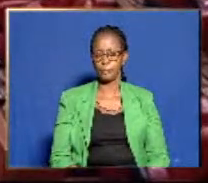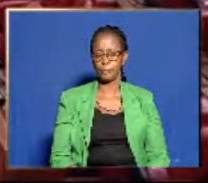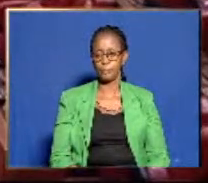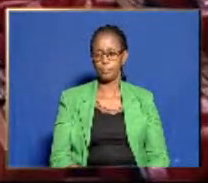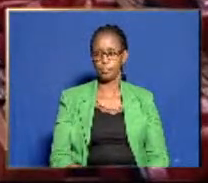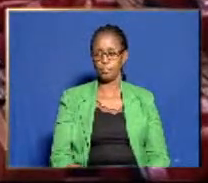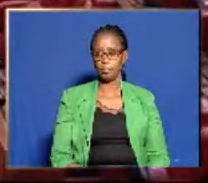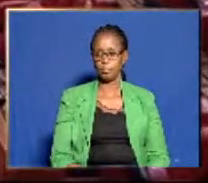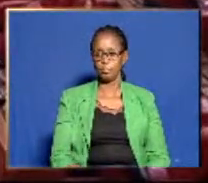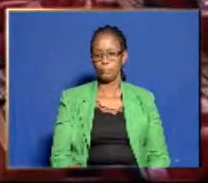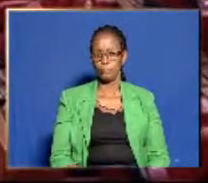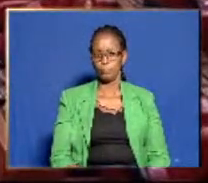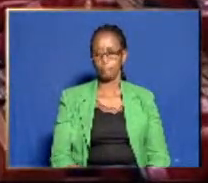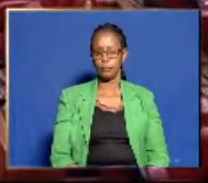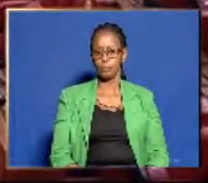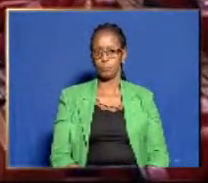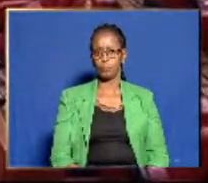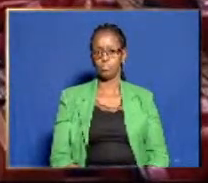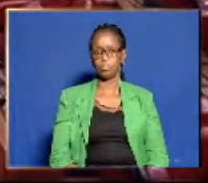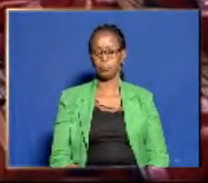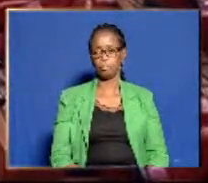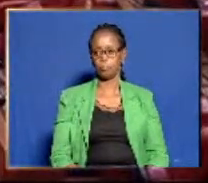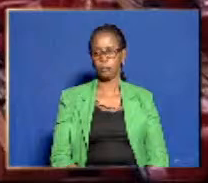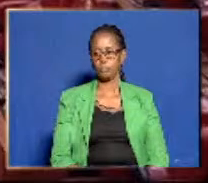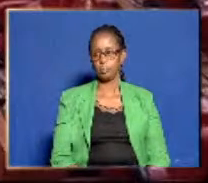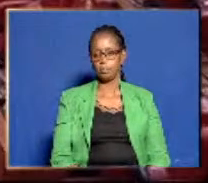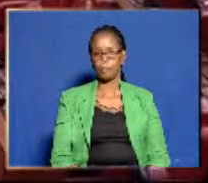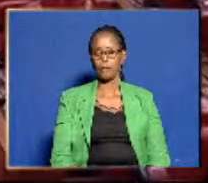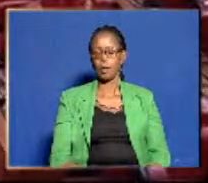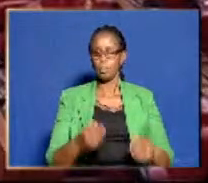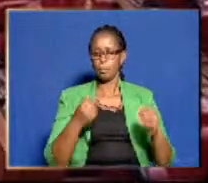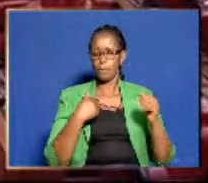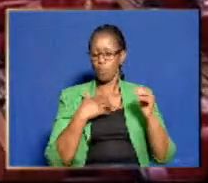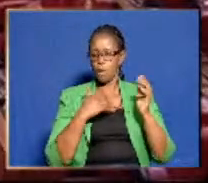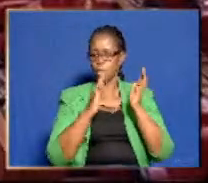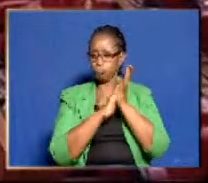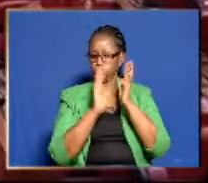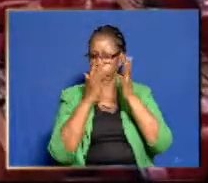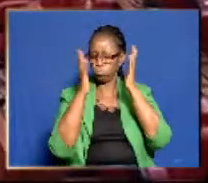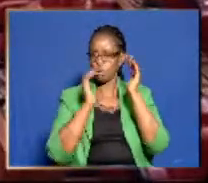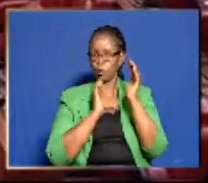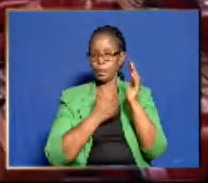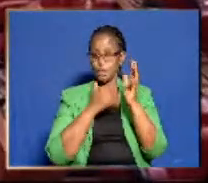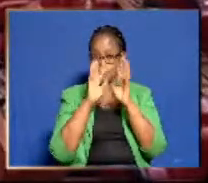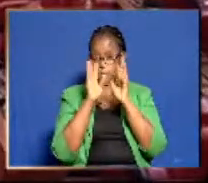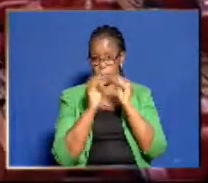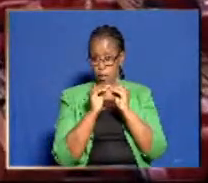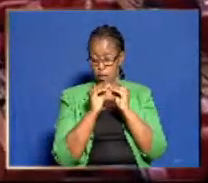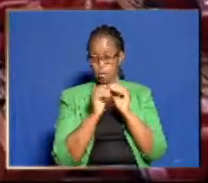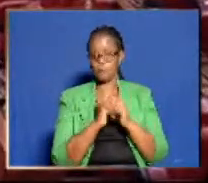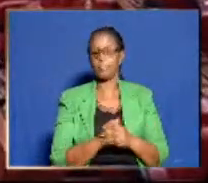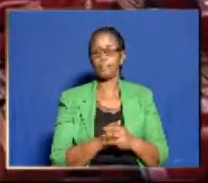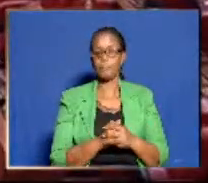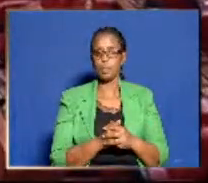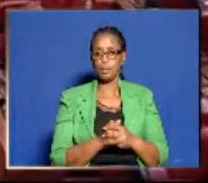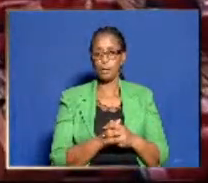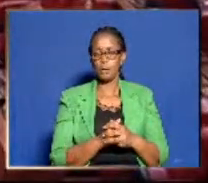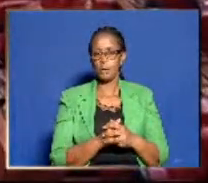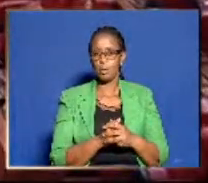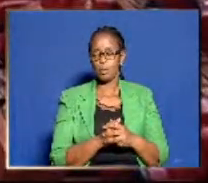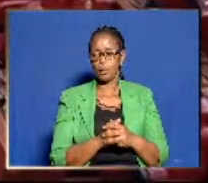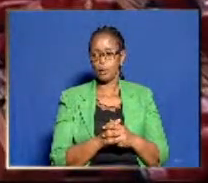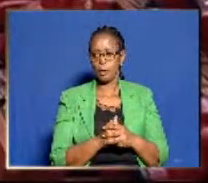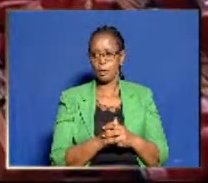Mimi mwanzo nataka kupongeza kamati ya bajeti, kisha niende moja kwa moja katika hii ya kwanza